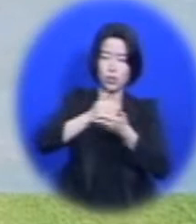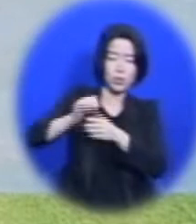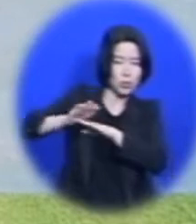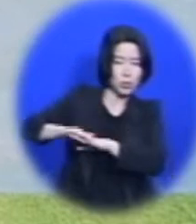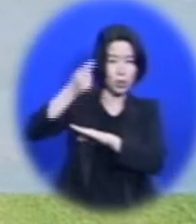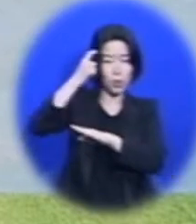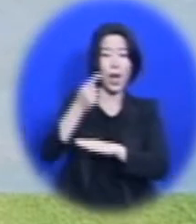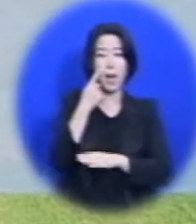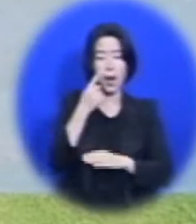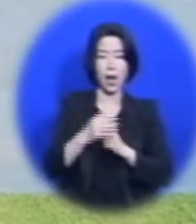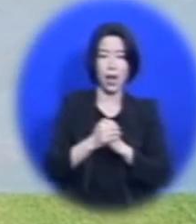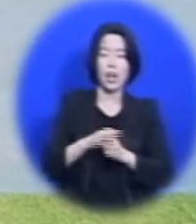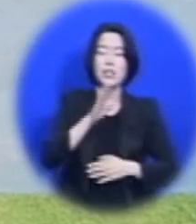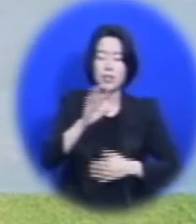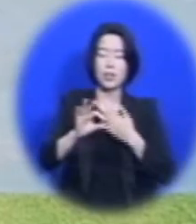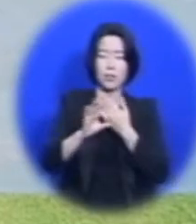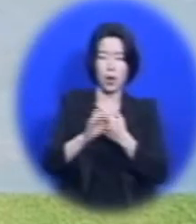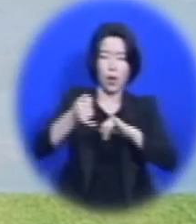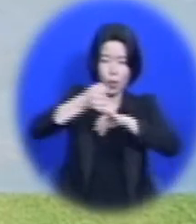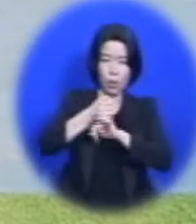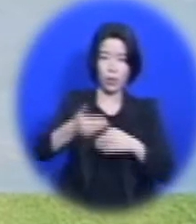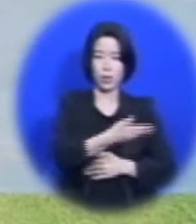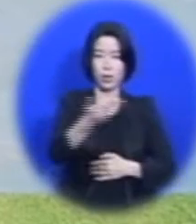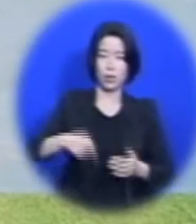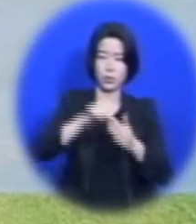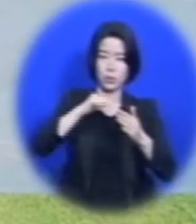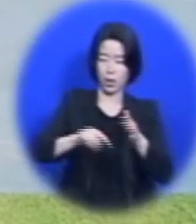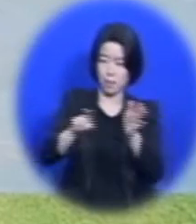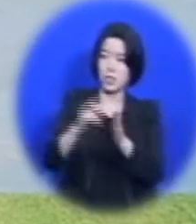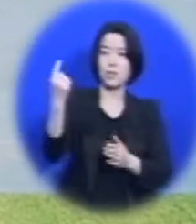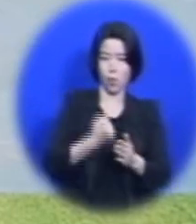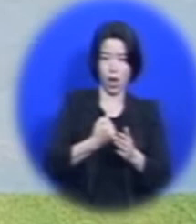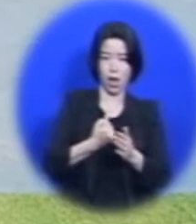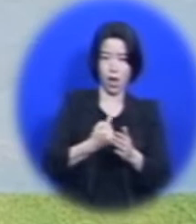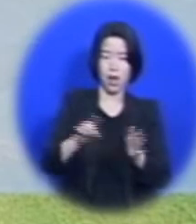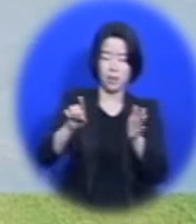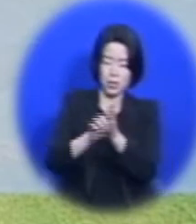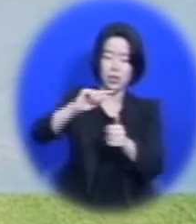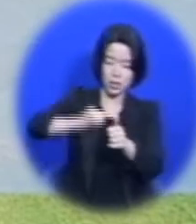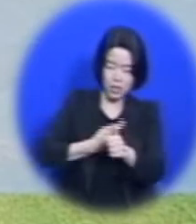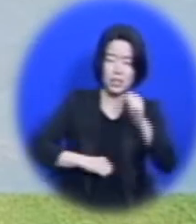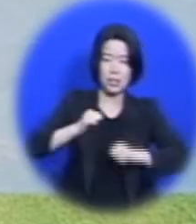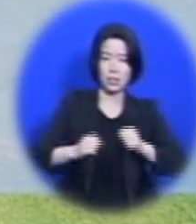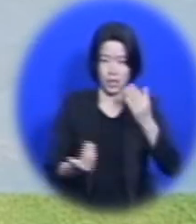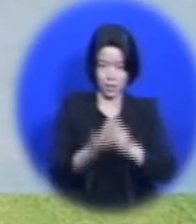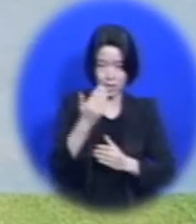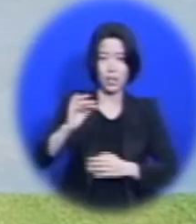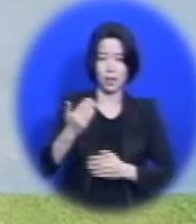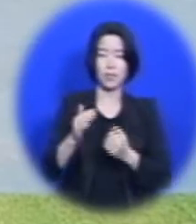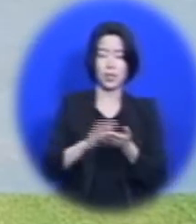해보십시오. 그러면 반드시 여러분 속에 믿음이 옵니다. 믿어지는 역사가 일어나는 거예요.